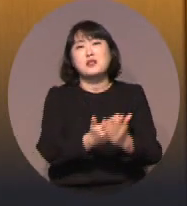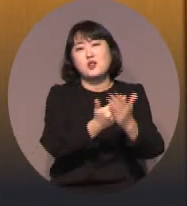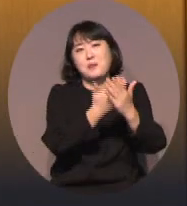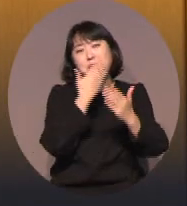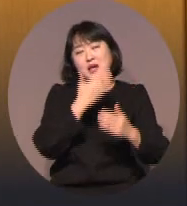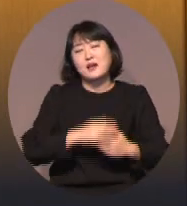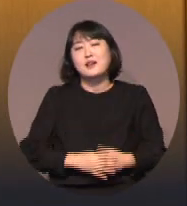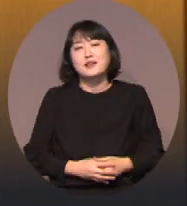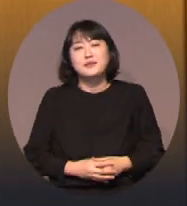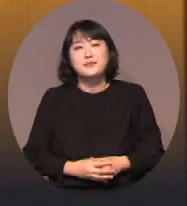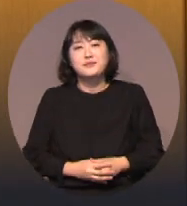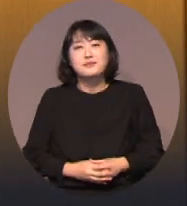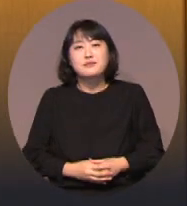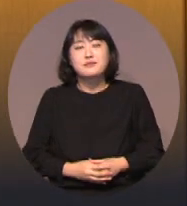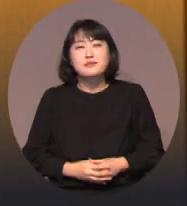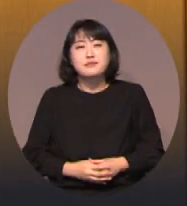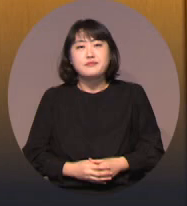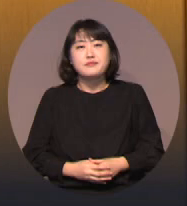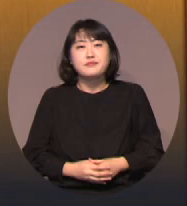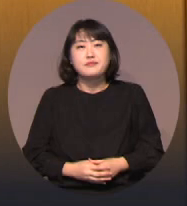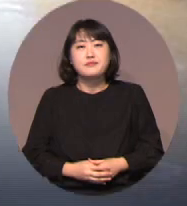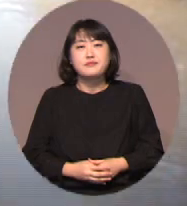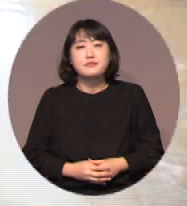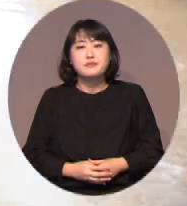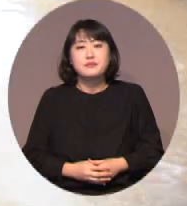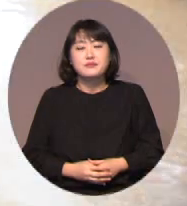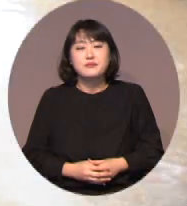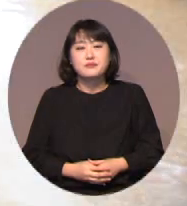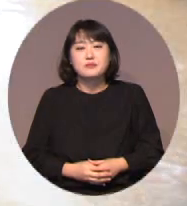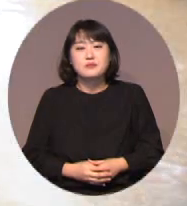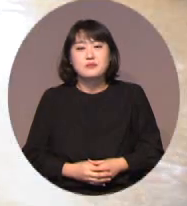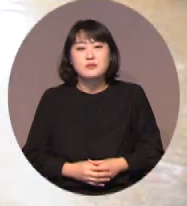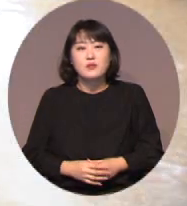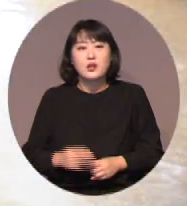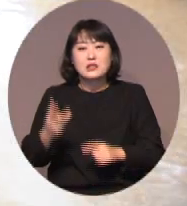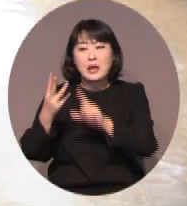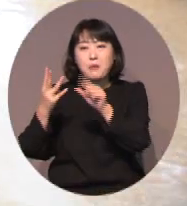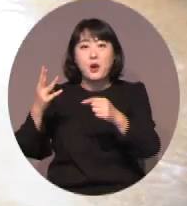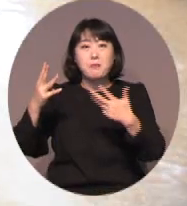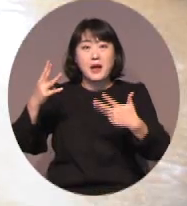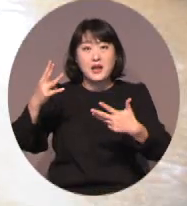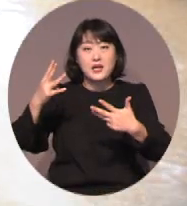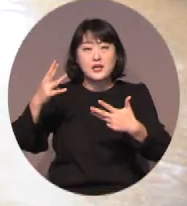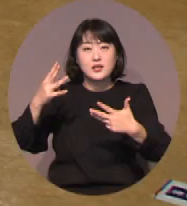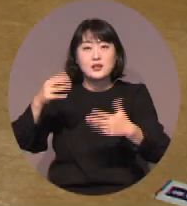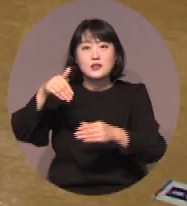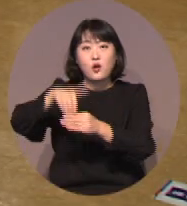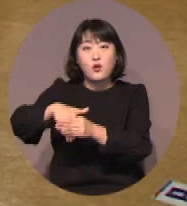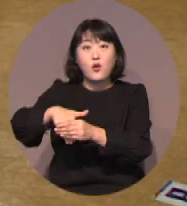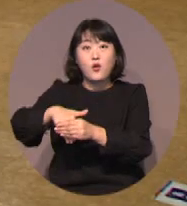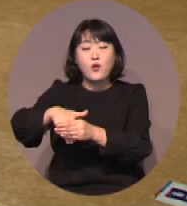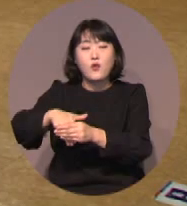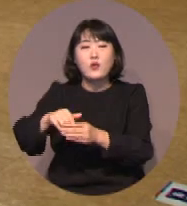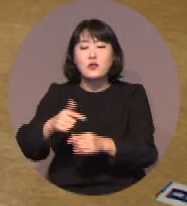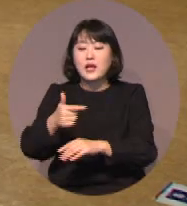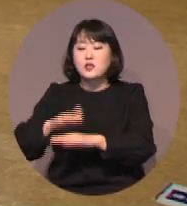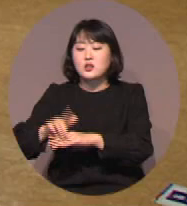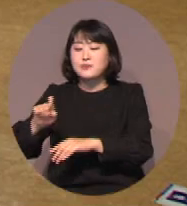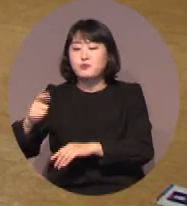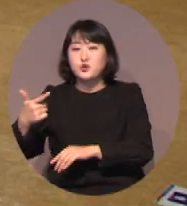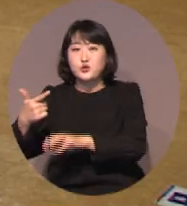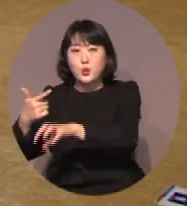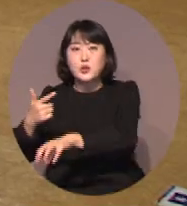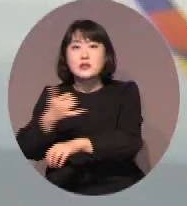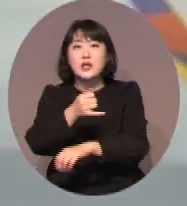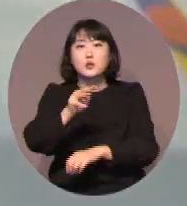발전이라든지 버팀목이 될 것이라고 생각합니다 다음 달 8일에 치러질 조합장 선거에서는 대전 16곳